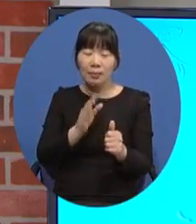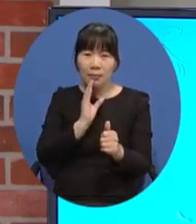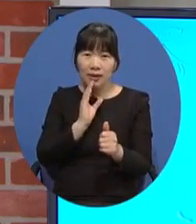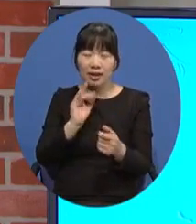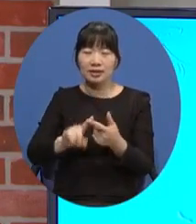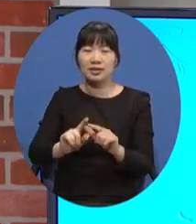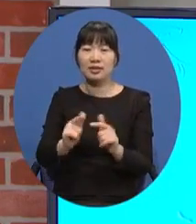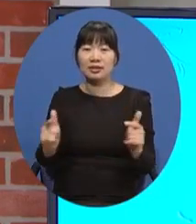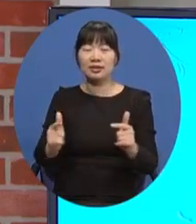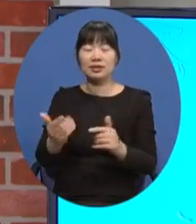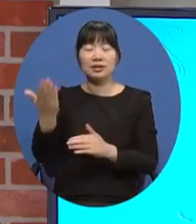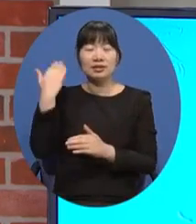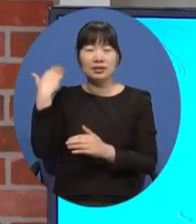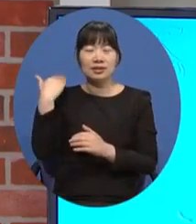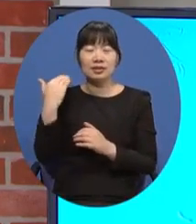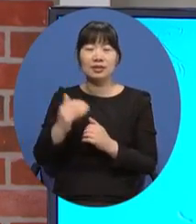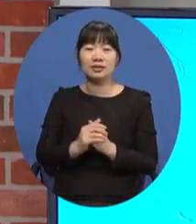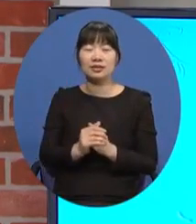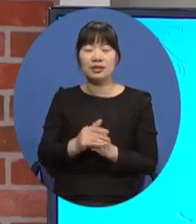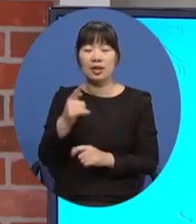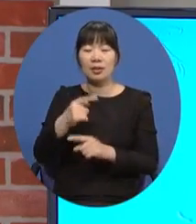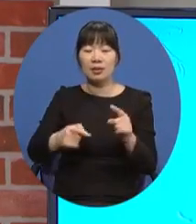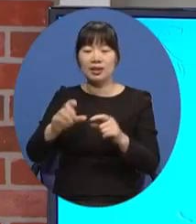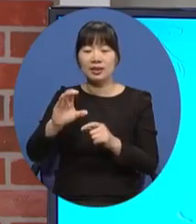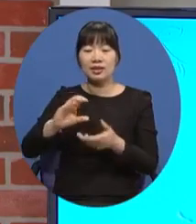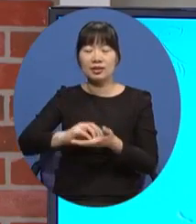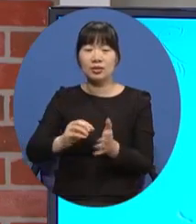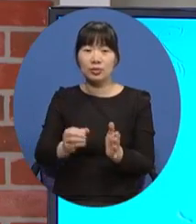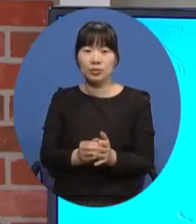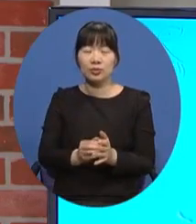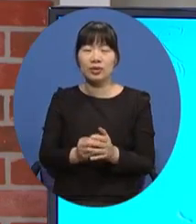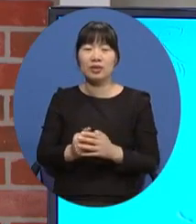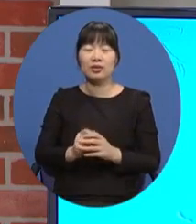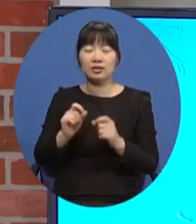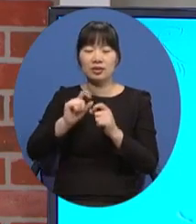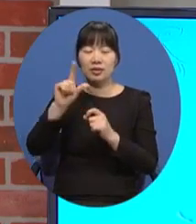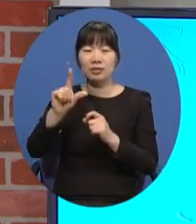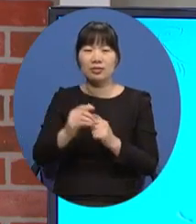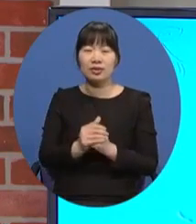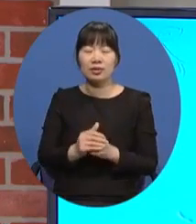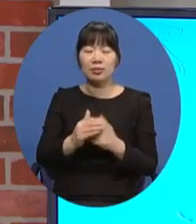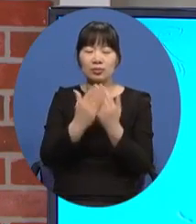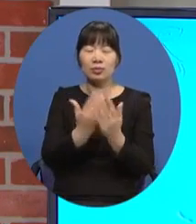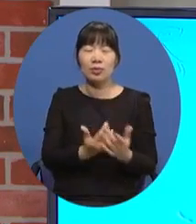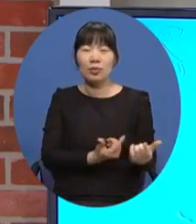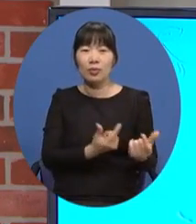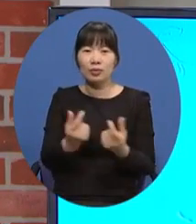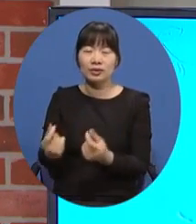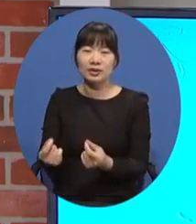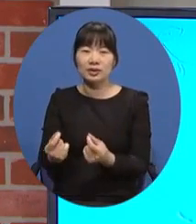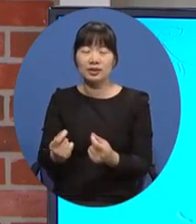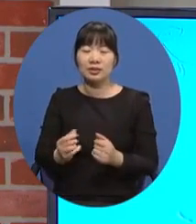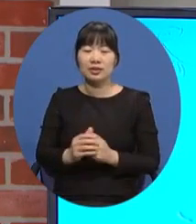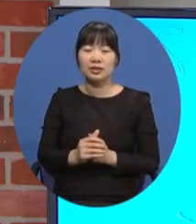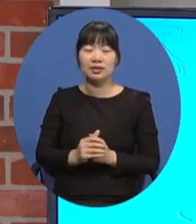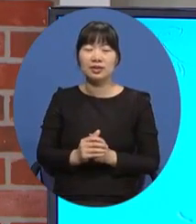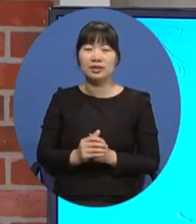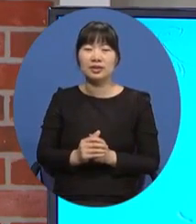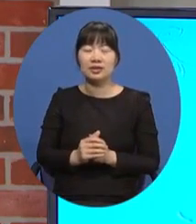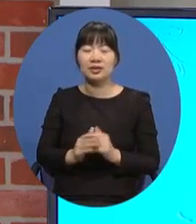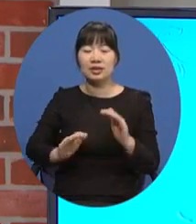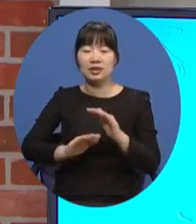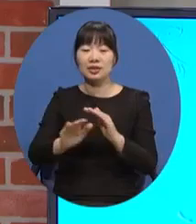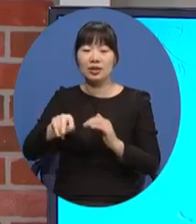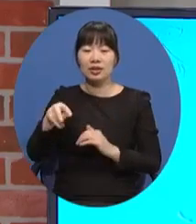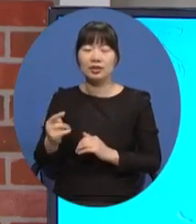이런 것이 지난 한 반세기 정도 거의 모든 세계 가정이 이